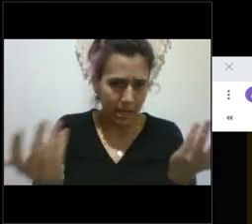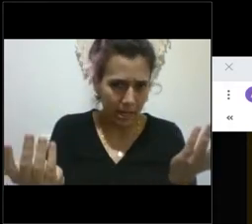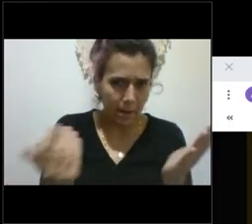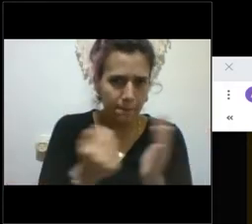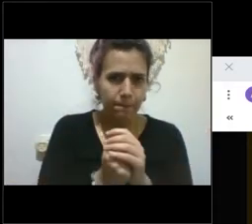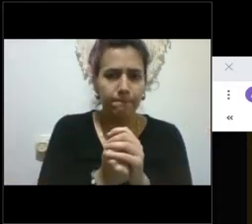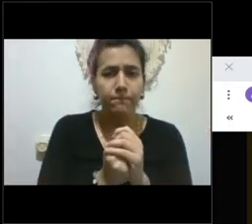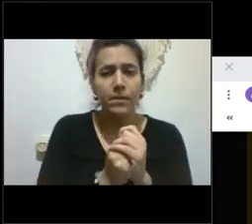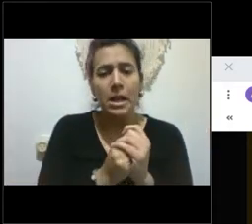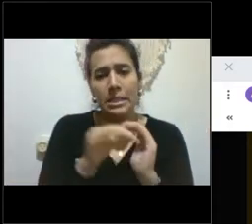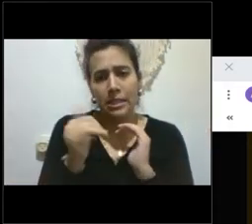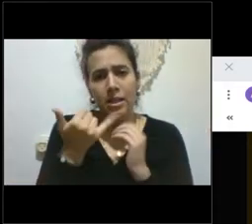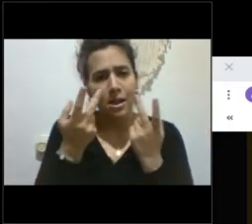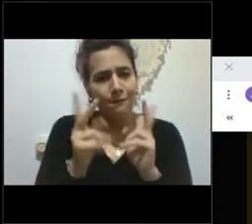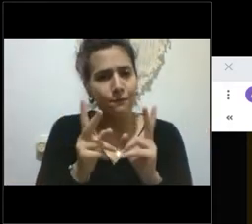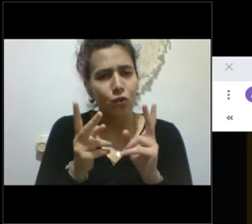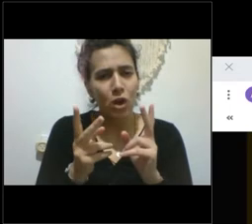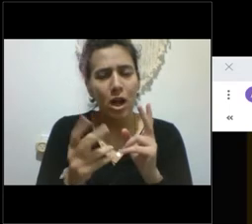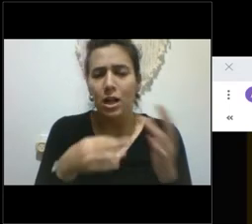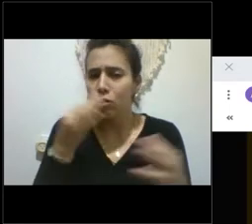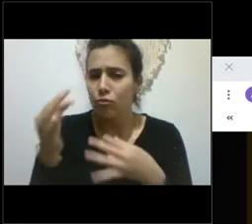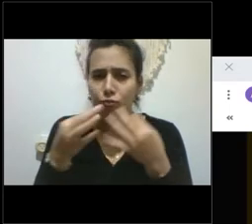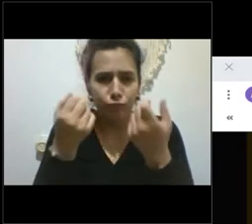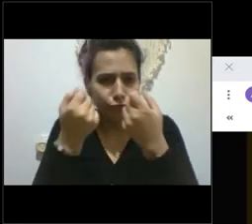אפשר להכניס כל נושא